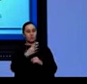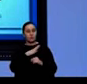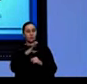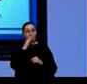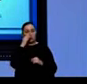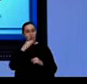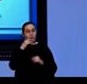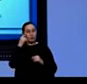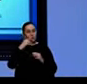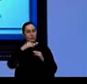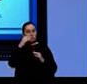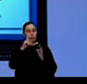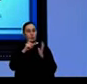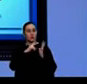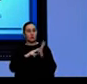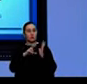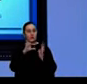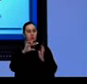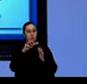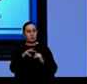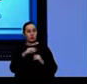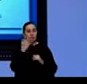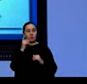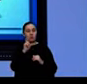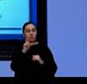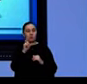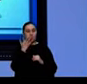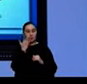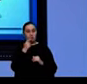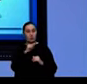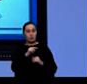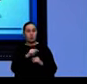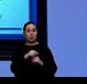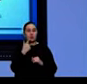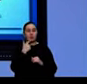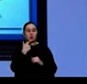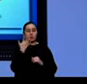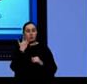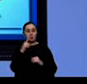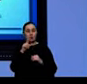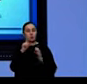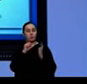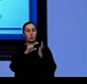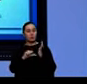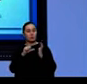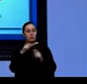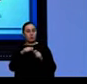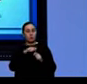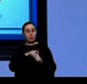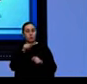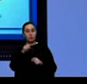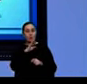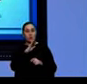берілген. Отаның бойы 180 сантиметр. Көк рәңді. Қызыл рәңді 160